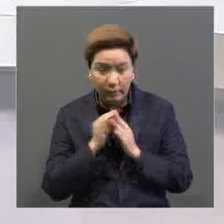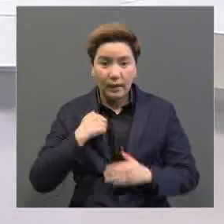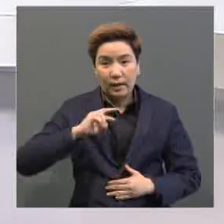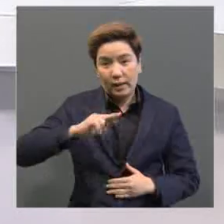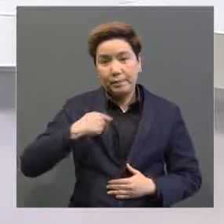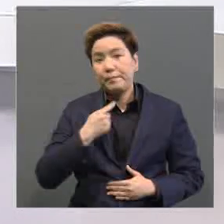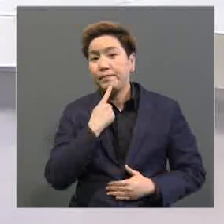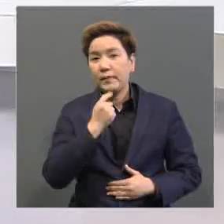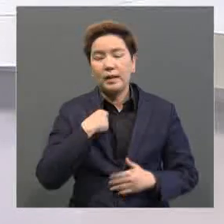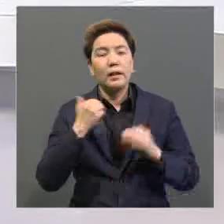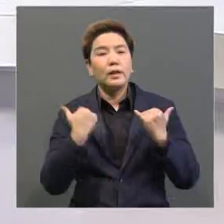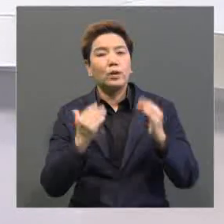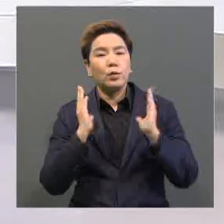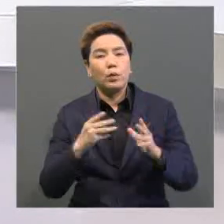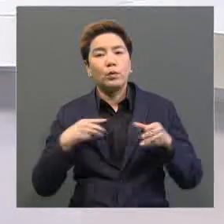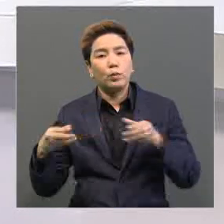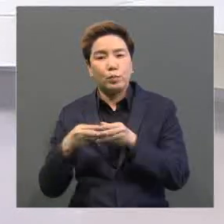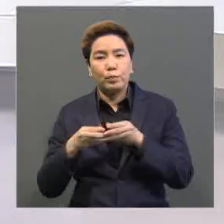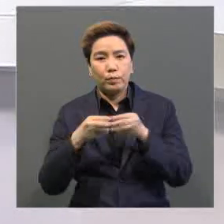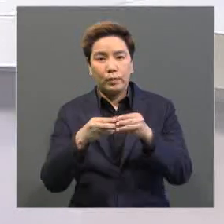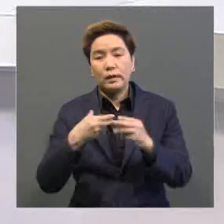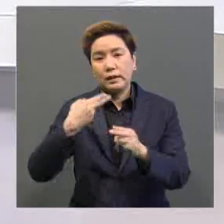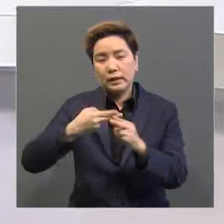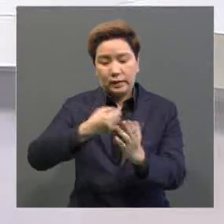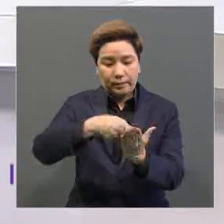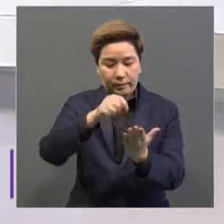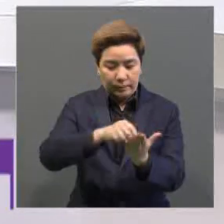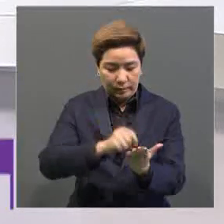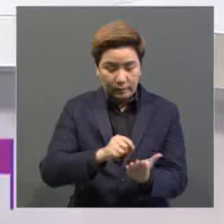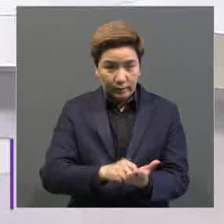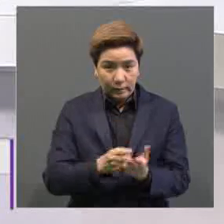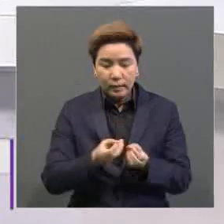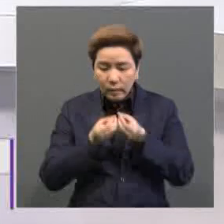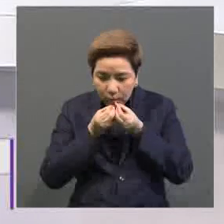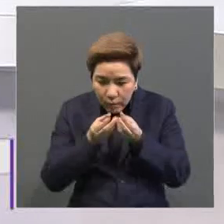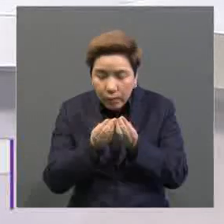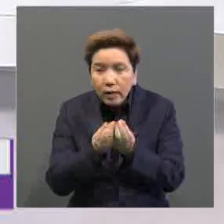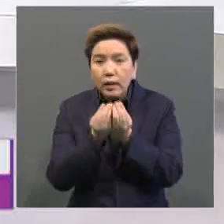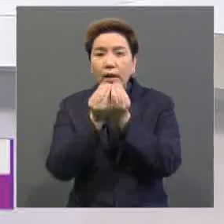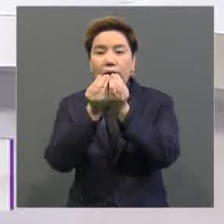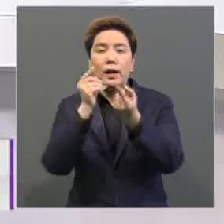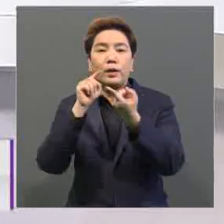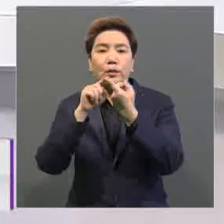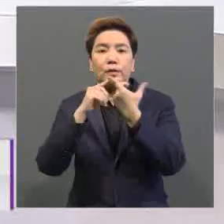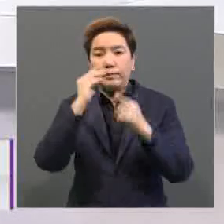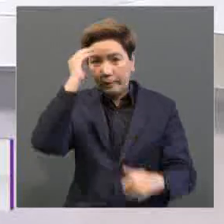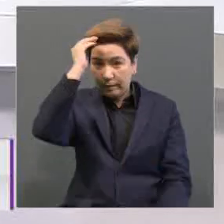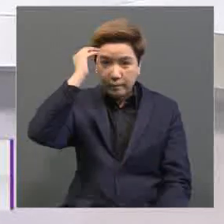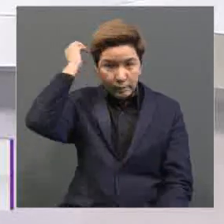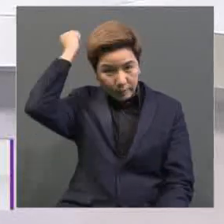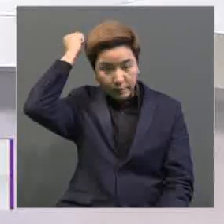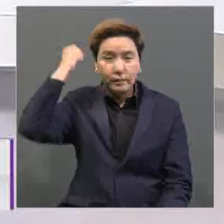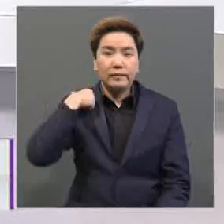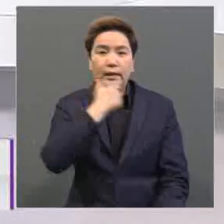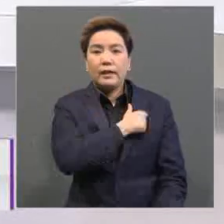ค่ำนี้นะครับเริ่มที่คณะบุคคลและประชาชนที่ไปร่วมลงนามถวายพระพรสมเด็จพระเจ้าลูกเธอเจ้าฟ้าพัชรกิติยาภ